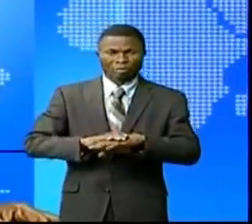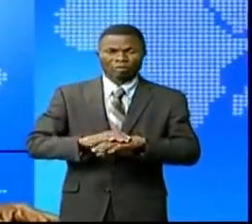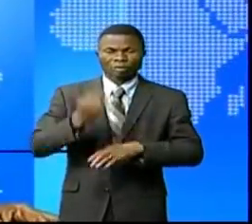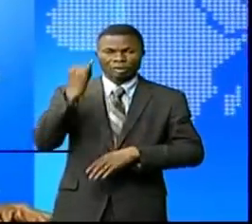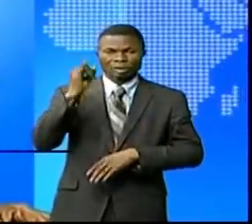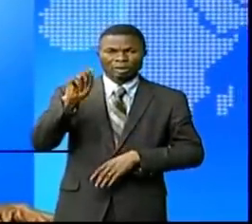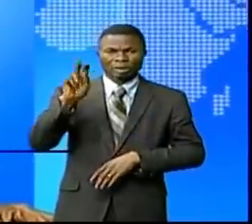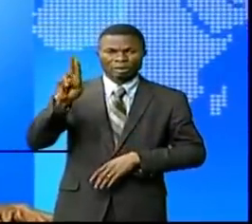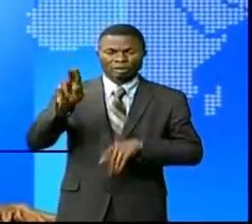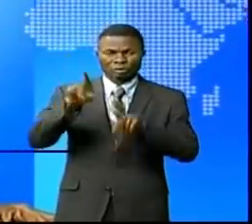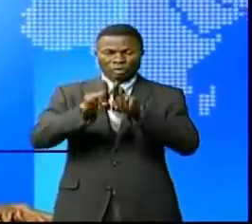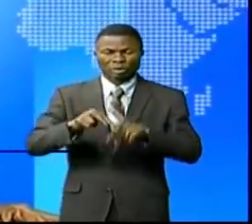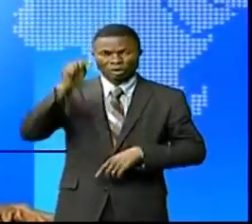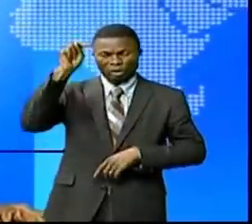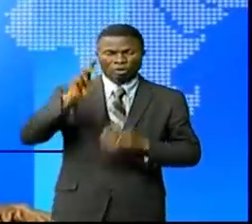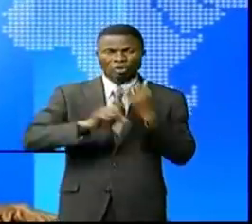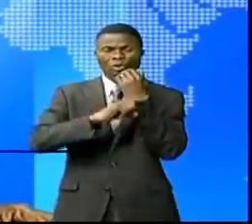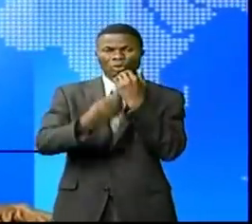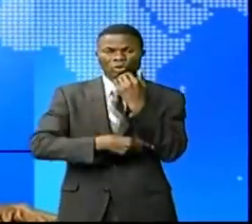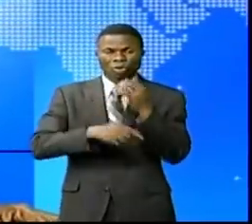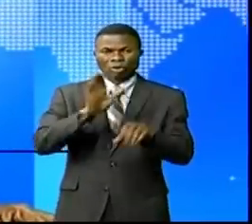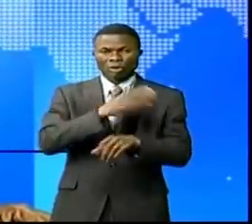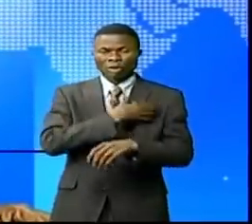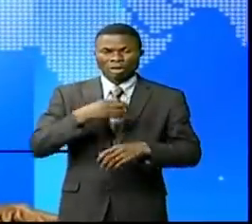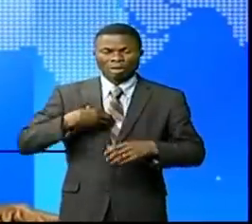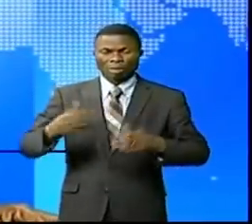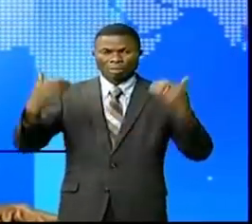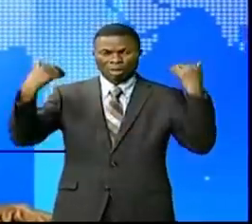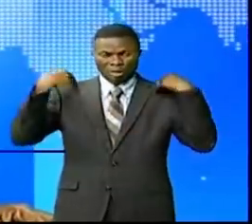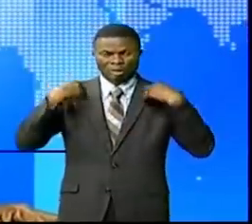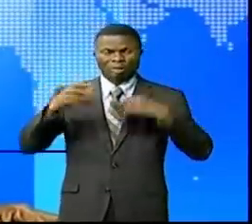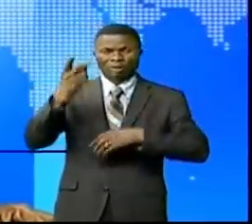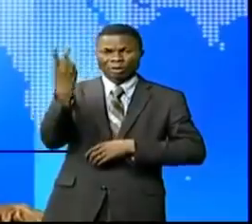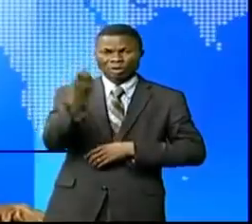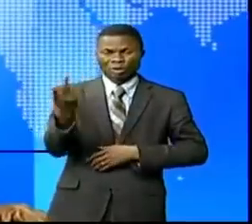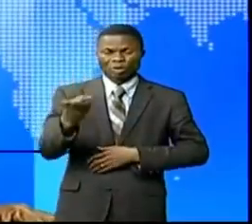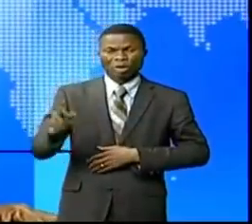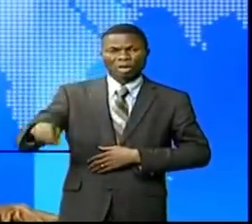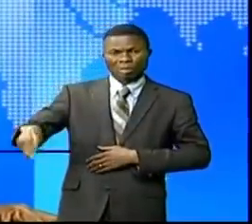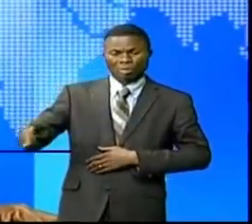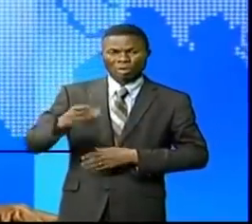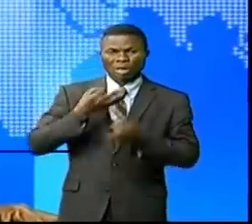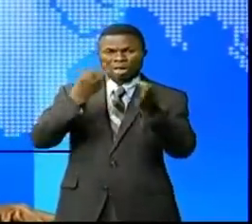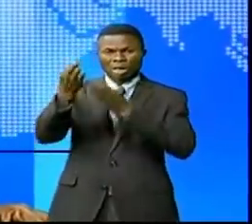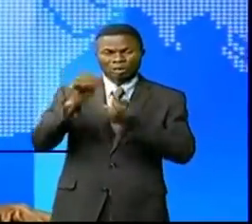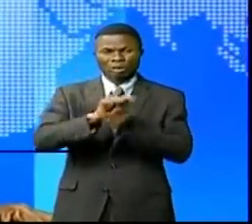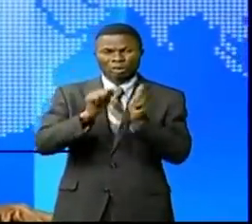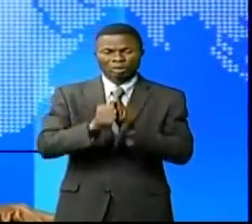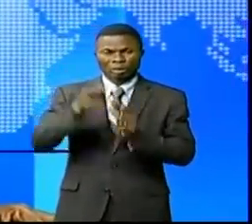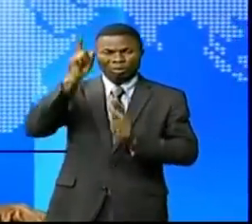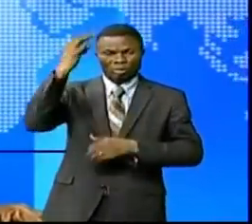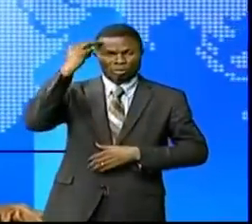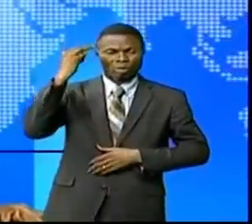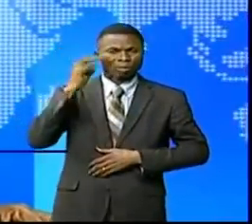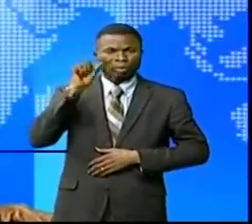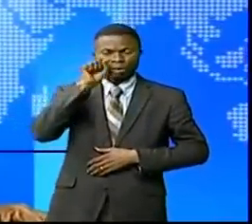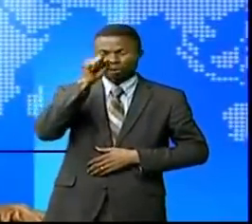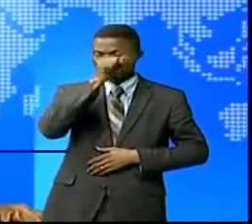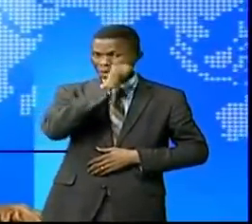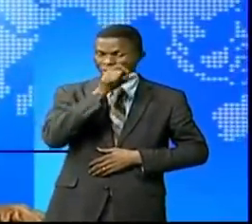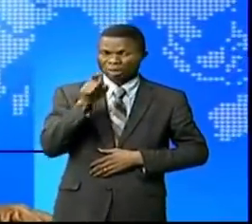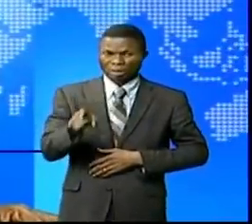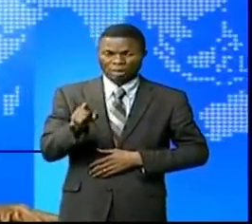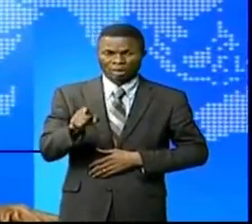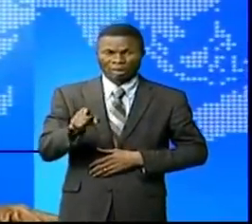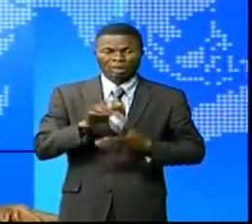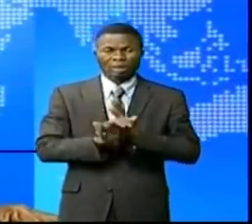et le Nord Kivu. Les femmes leaders de ces deux provinces ont soumis le problème auprès du Premier ministre Jean-Michel Samalou